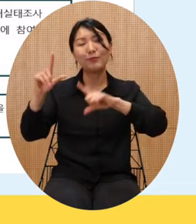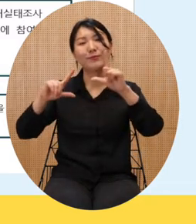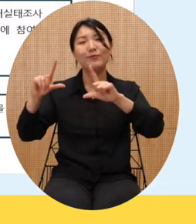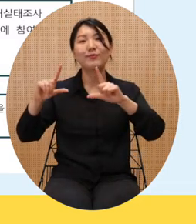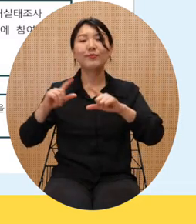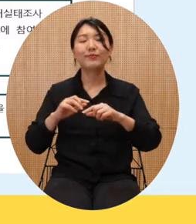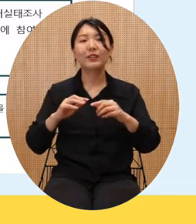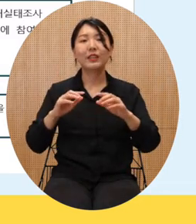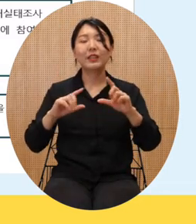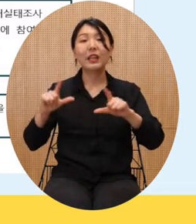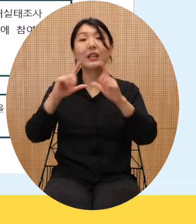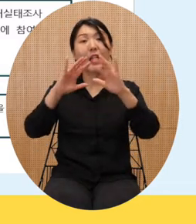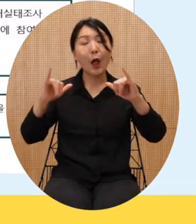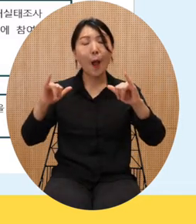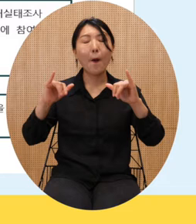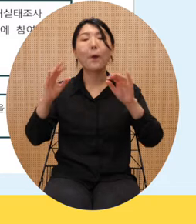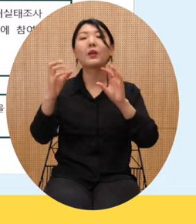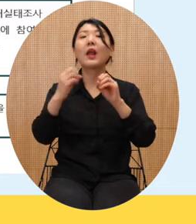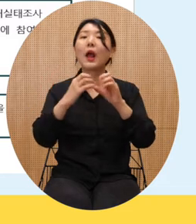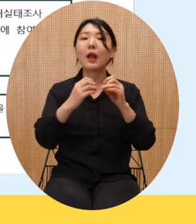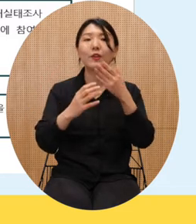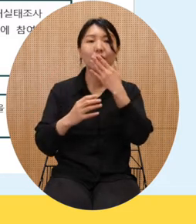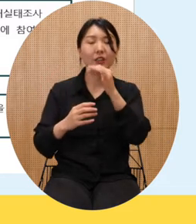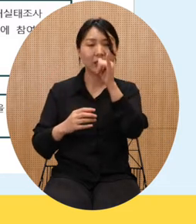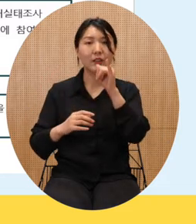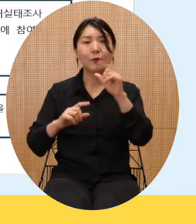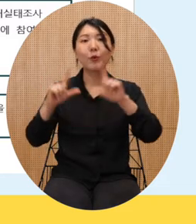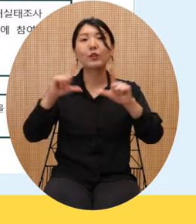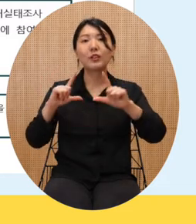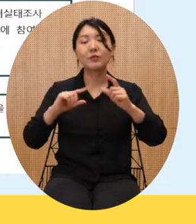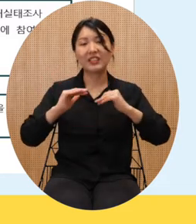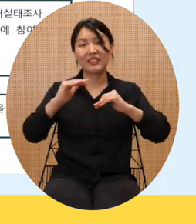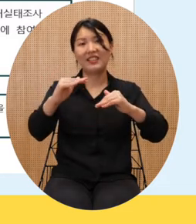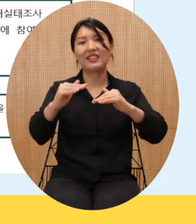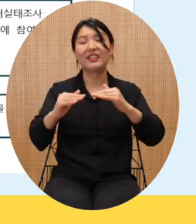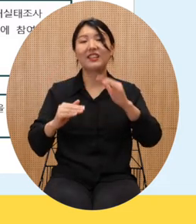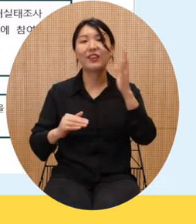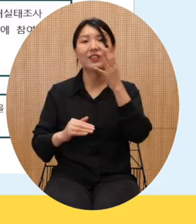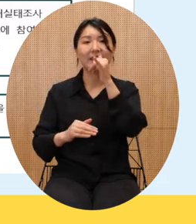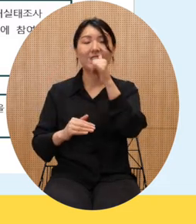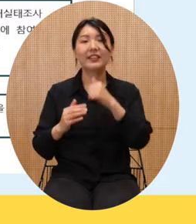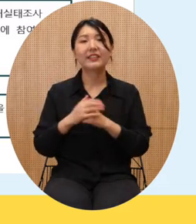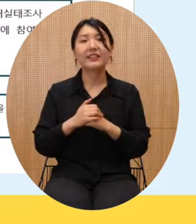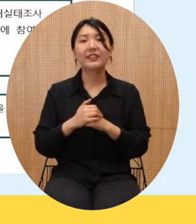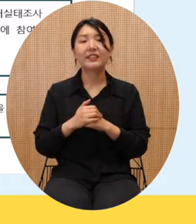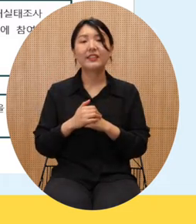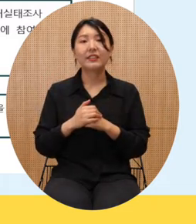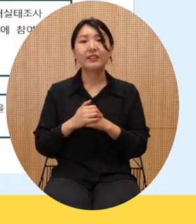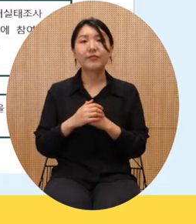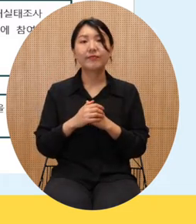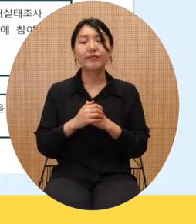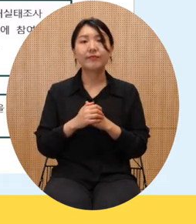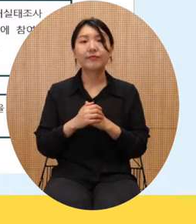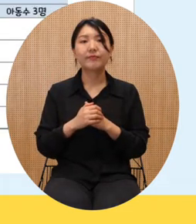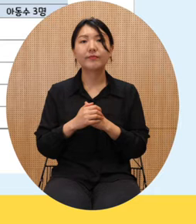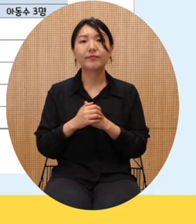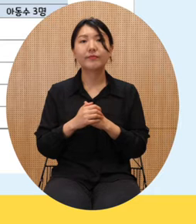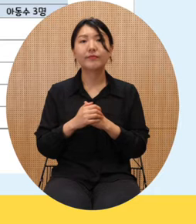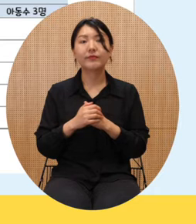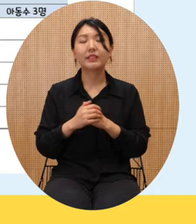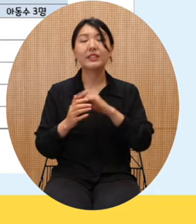항상 참여하시는 형태로 주민분들께서 얘기를 해줄 수 있는 형태로 이제 진행이 되고 있다라는 게 굉장히 좀